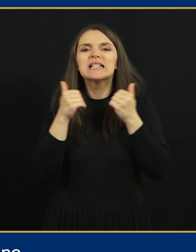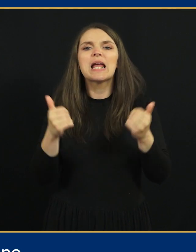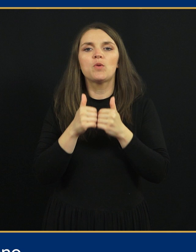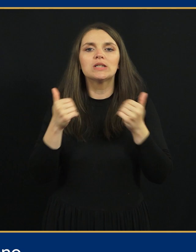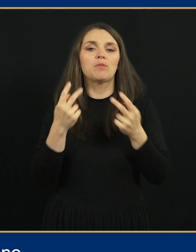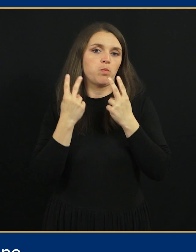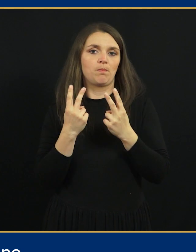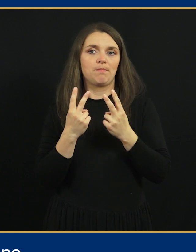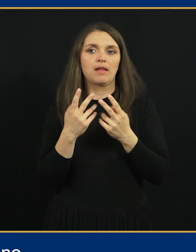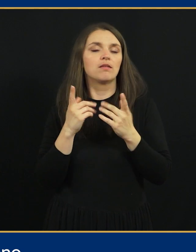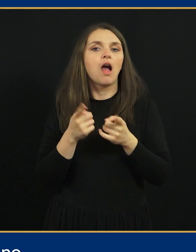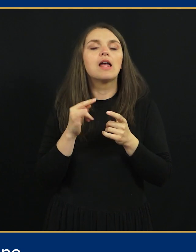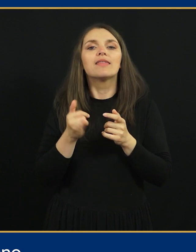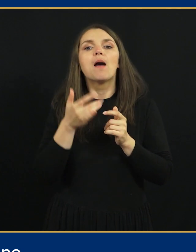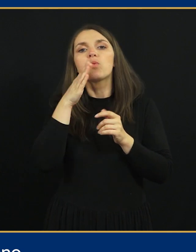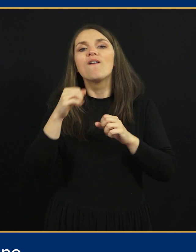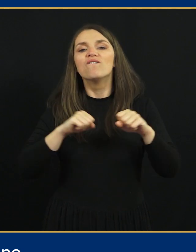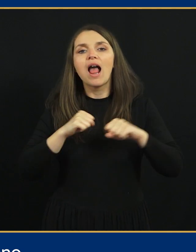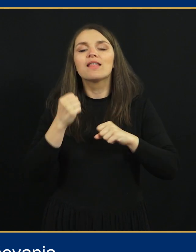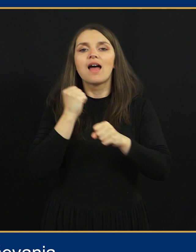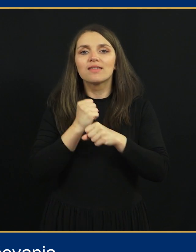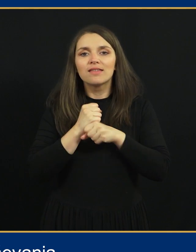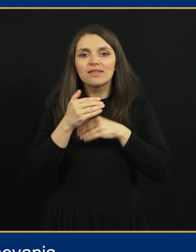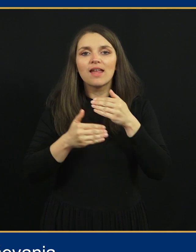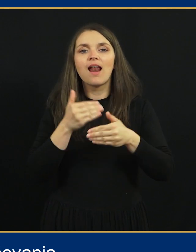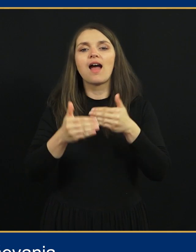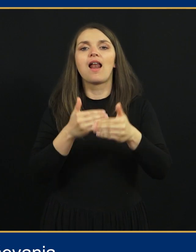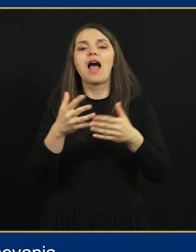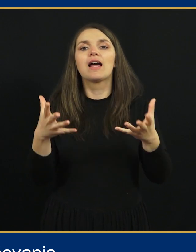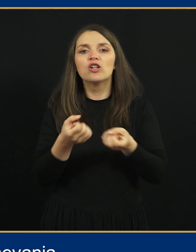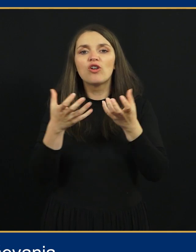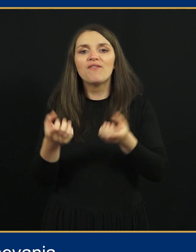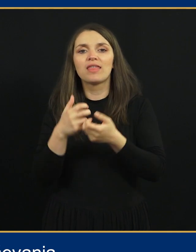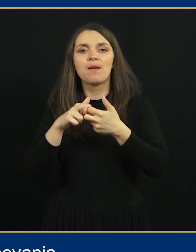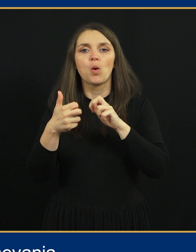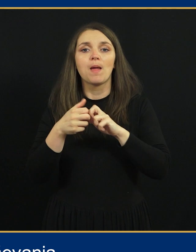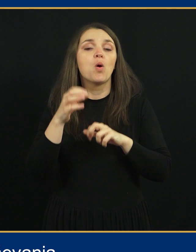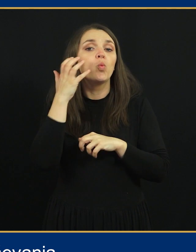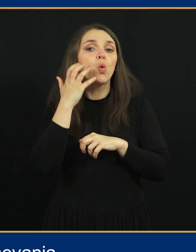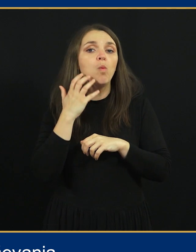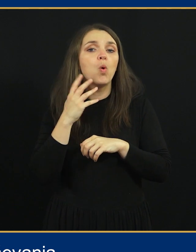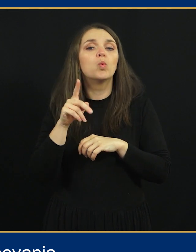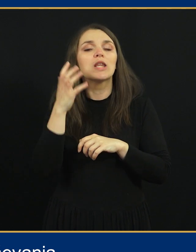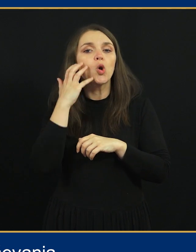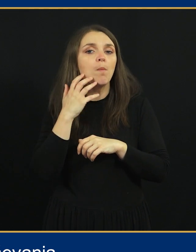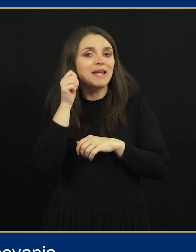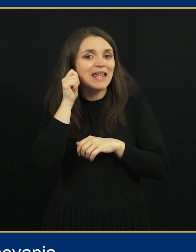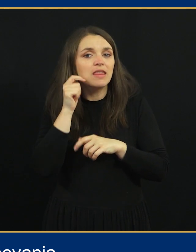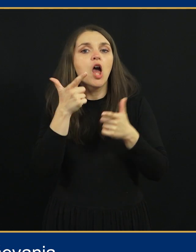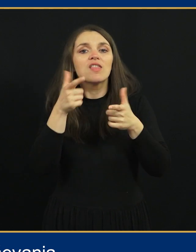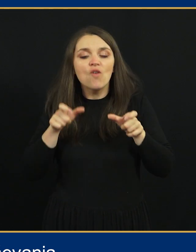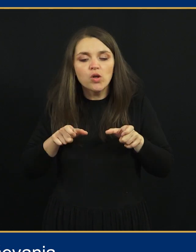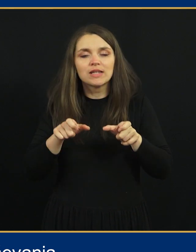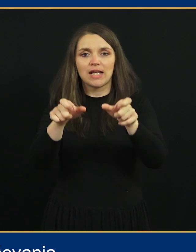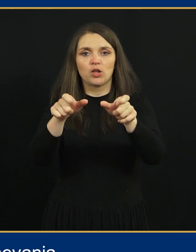Poudarek njegov je bil izjemno pomemben in sicer, da se bo vlada lotila reševanja problemov Romov